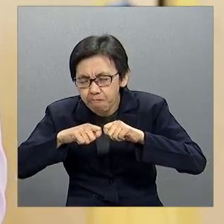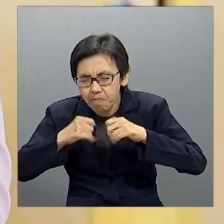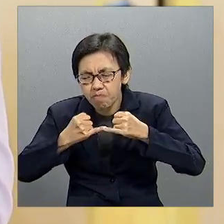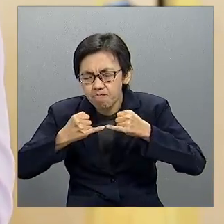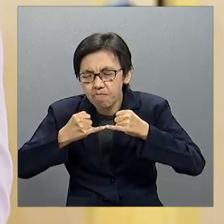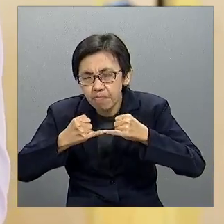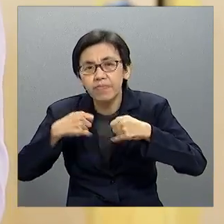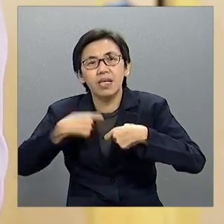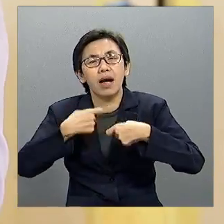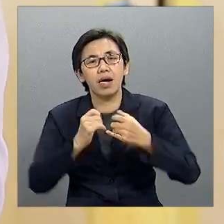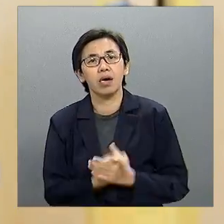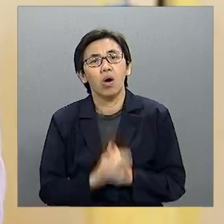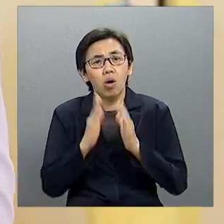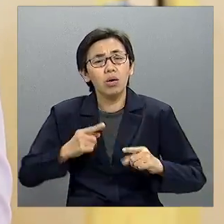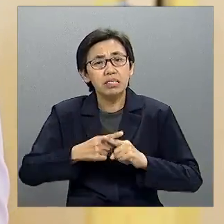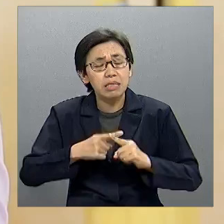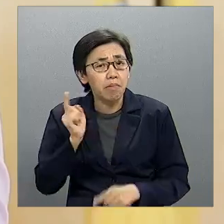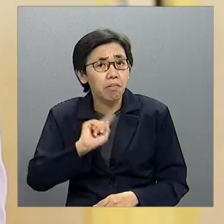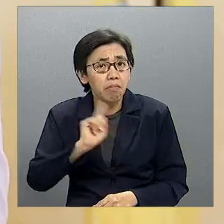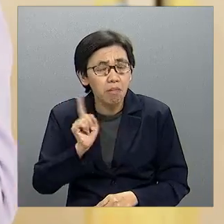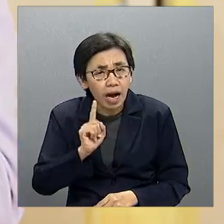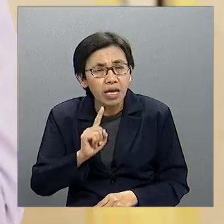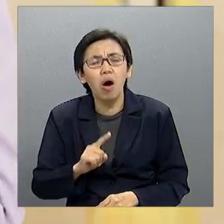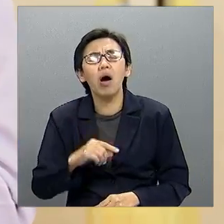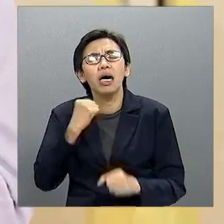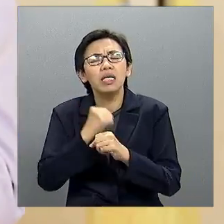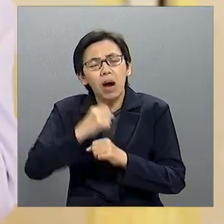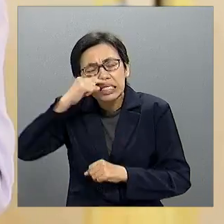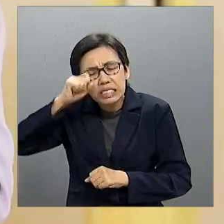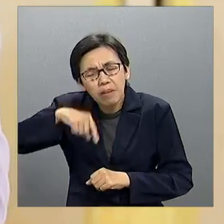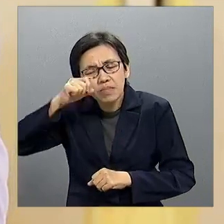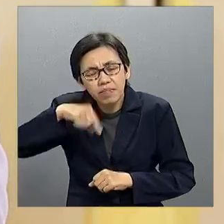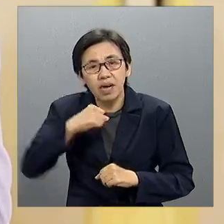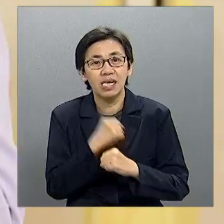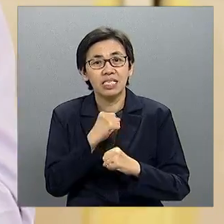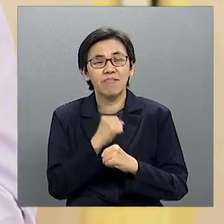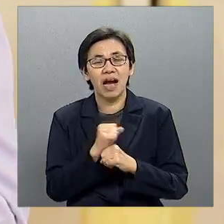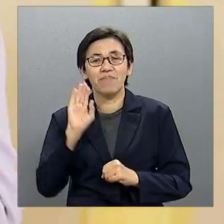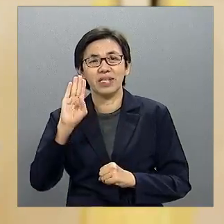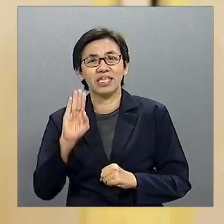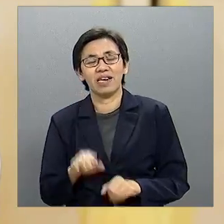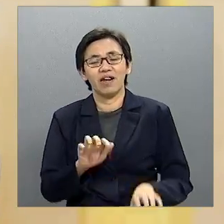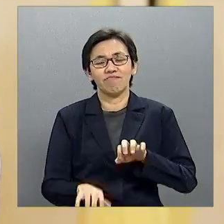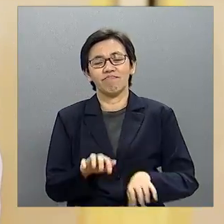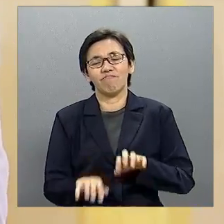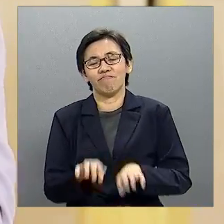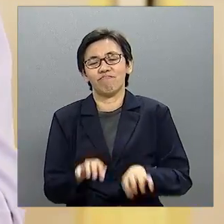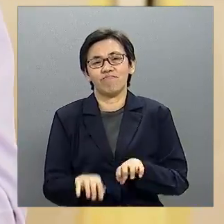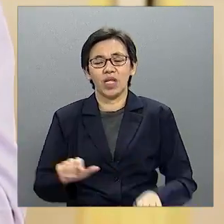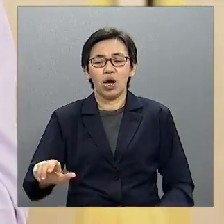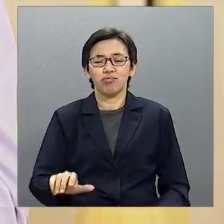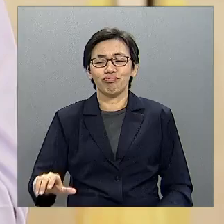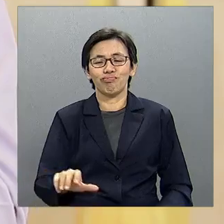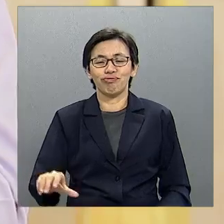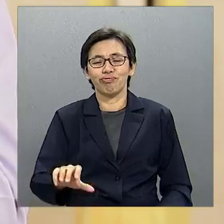ของการบาดเจ็บเนี่ยก็คือจะเกิดจากการใช้งานซ้ำๆนะครับอย่างเช่นพนักงานออฟฟิศนะใช้งานคอมพิวเตอร์นะจับเมาส์หรือว่าคีย์คอมพิวเตอร์เนี่ยเรา